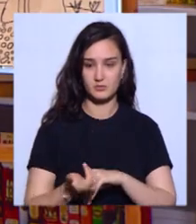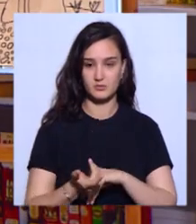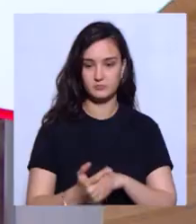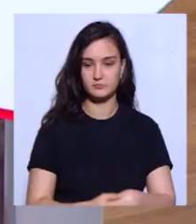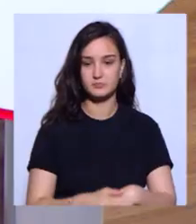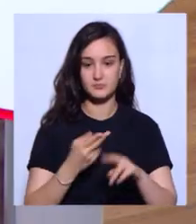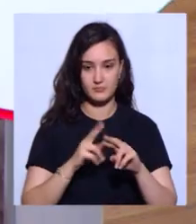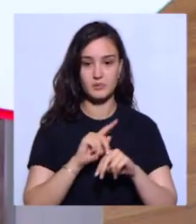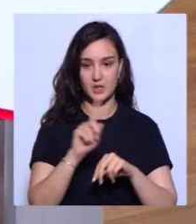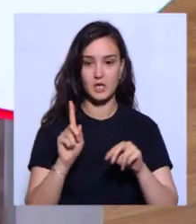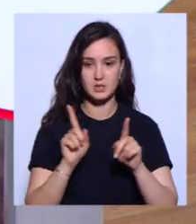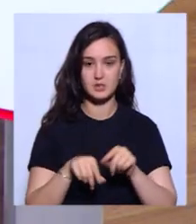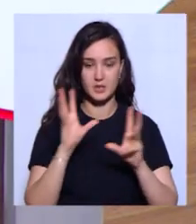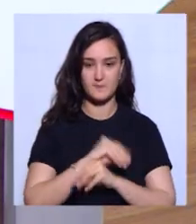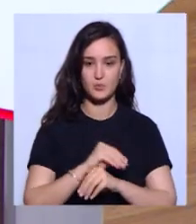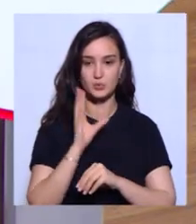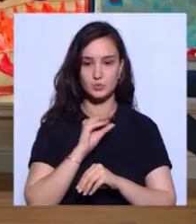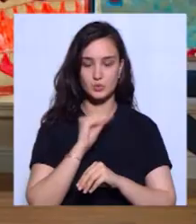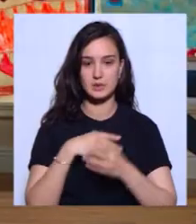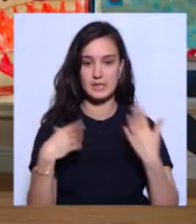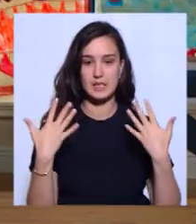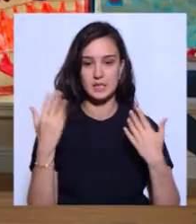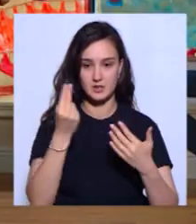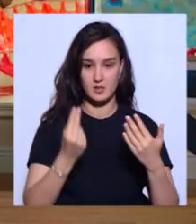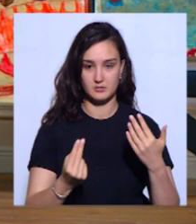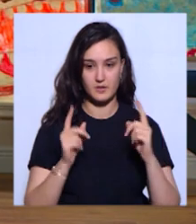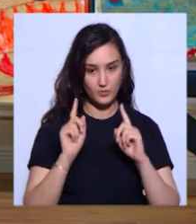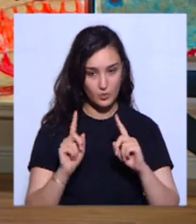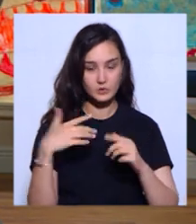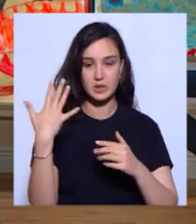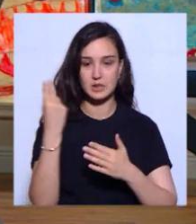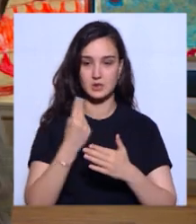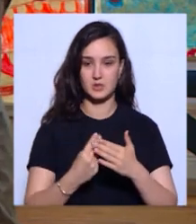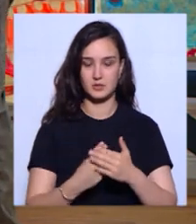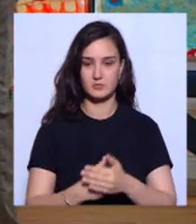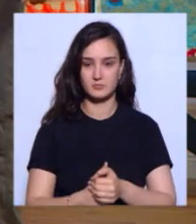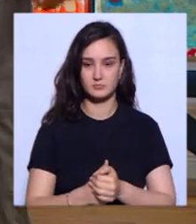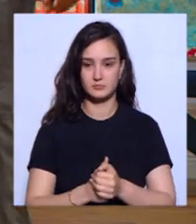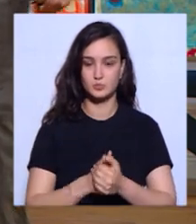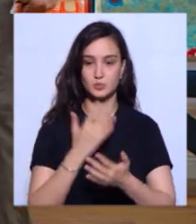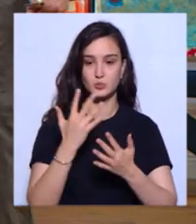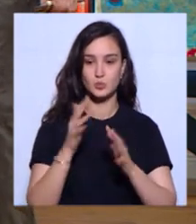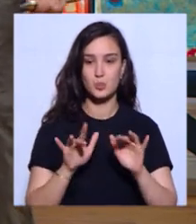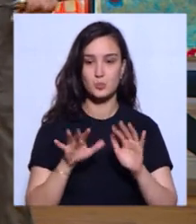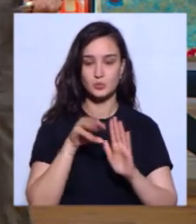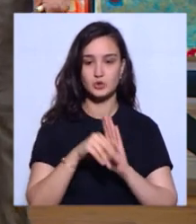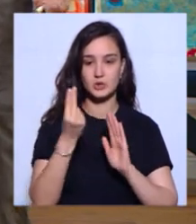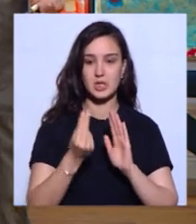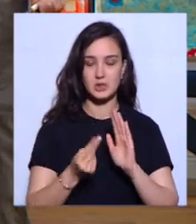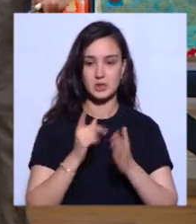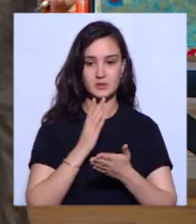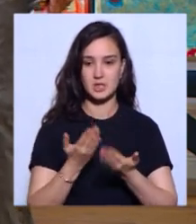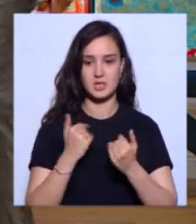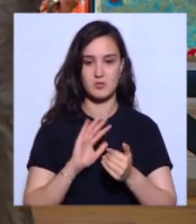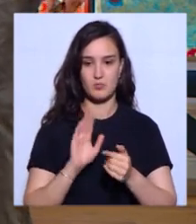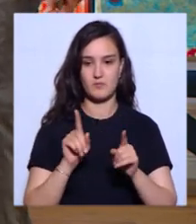რაღაცები გამოდის, როცა ხელით ხატავ, ოღონდ ხელით. თუ კომპიუტერში ხატავთ, არ გამოვა ესეთი